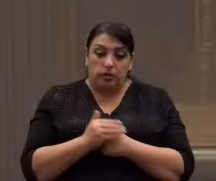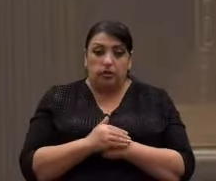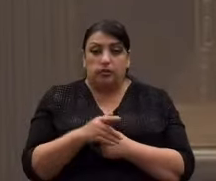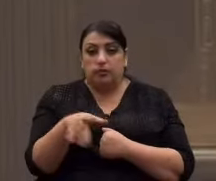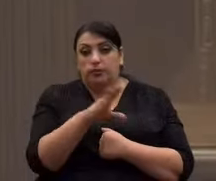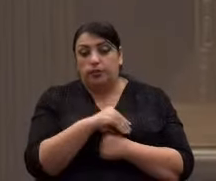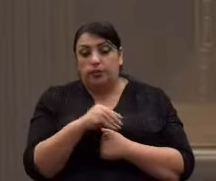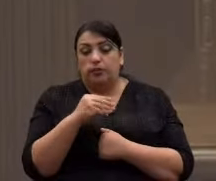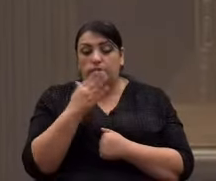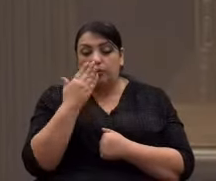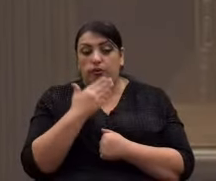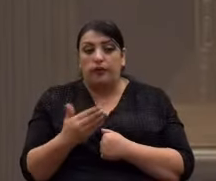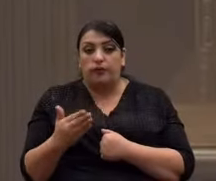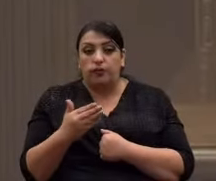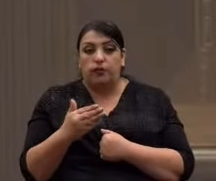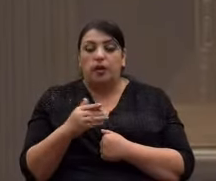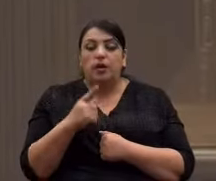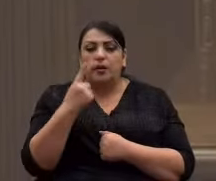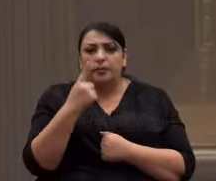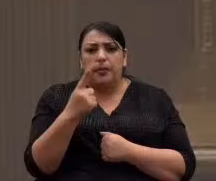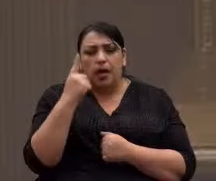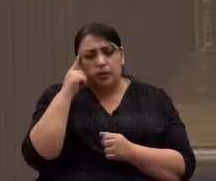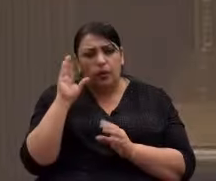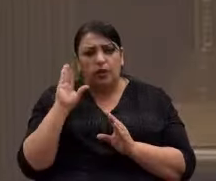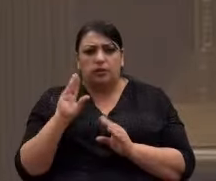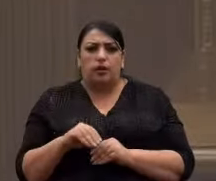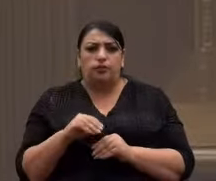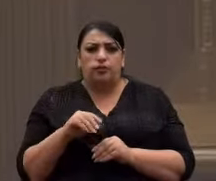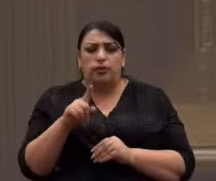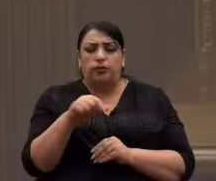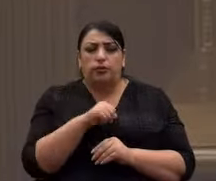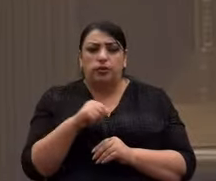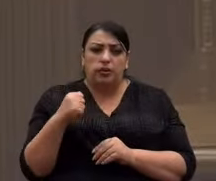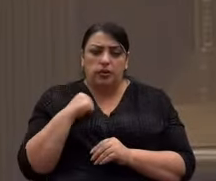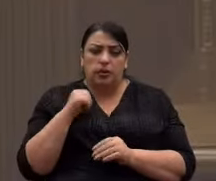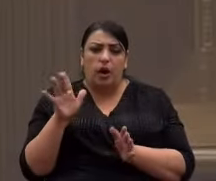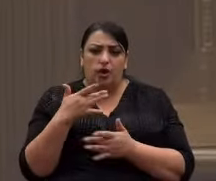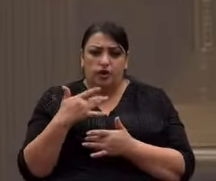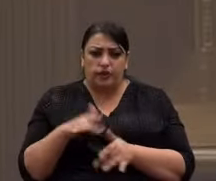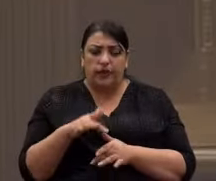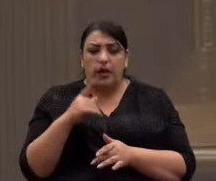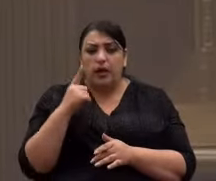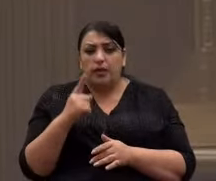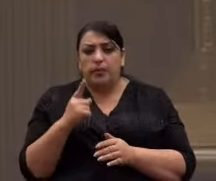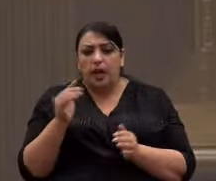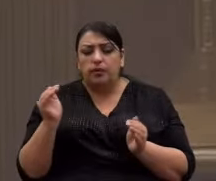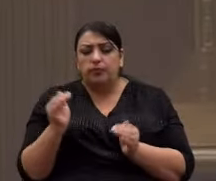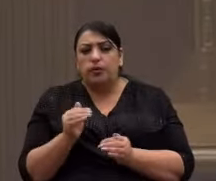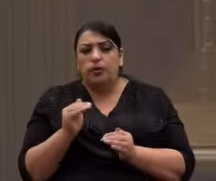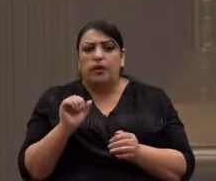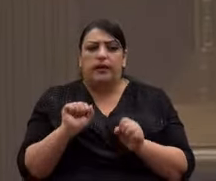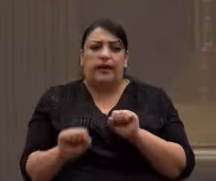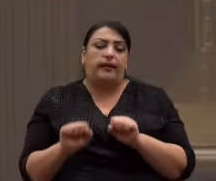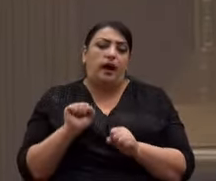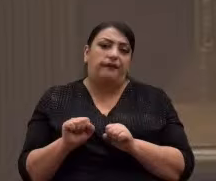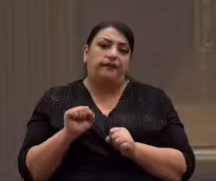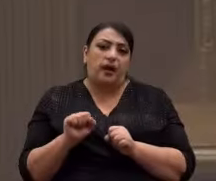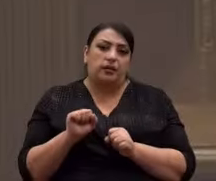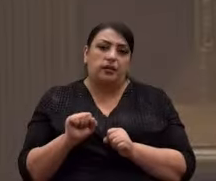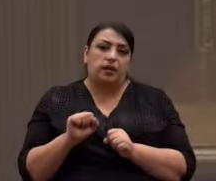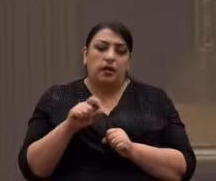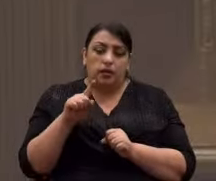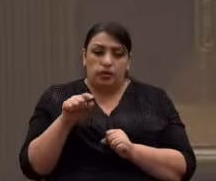մեկը մի պահանջատվի ու երբ իրան համարի, մի հատ փոքր համակարգի ղեկավար, թույլ